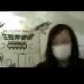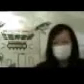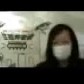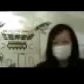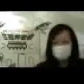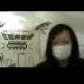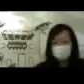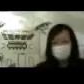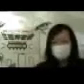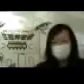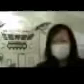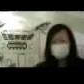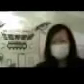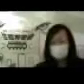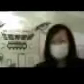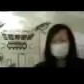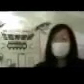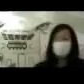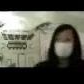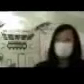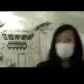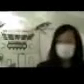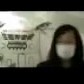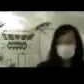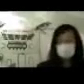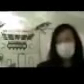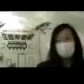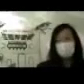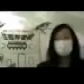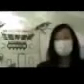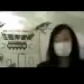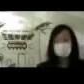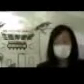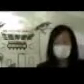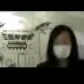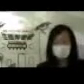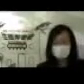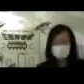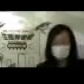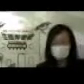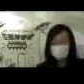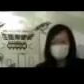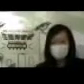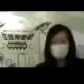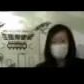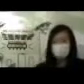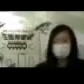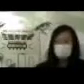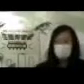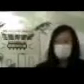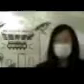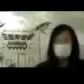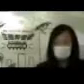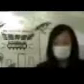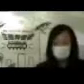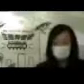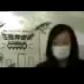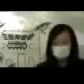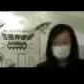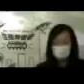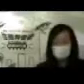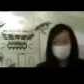度嘅。咁隔篱就生咗一棵榕树啦。咁佢嘅气根啊，就慢慢包围住呢一